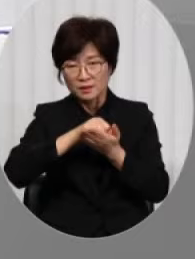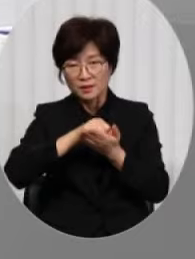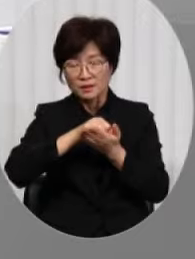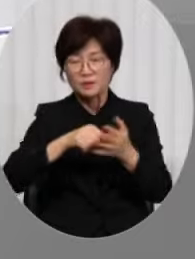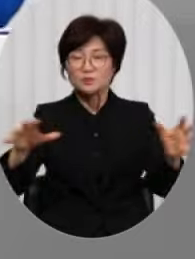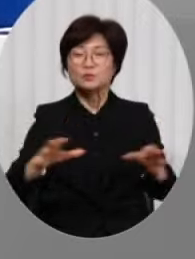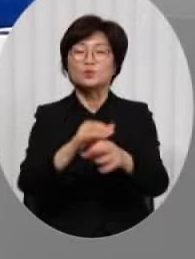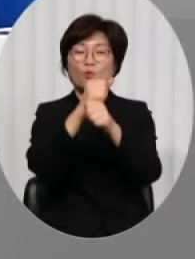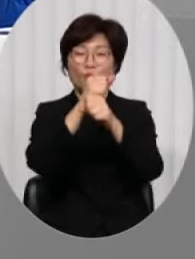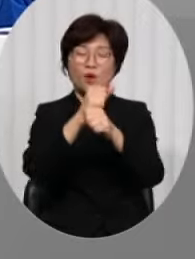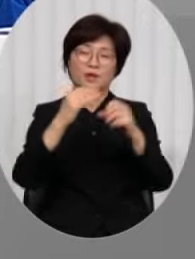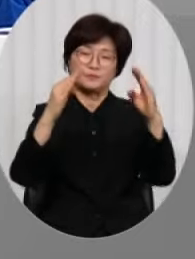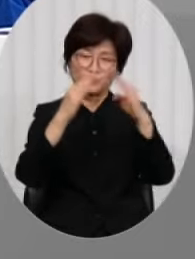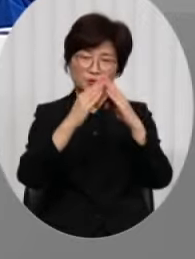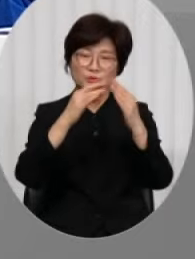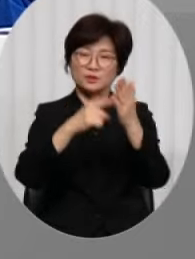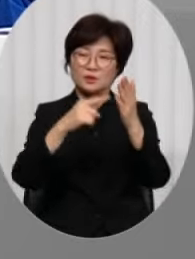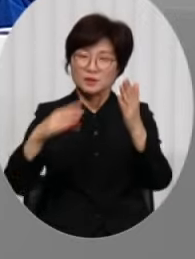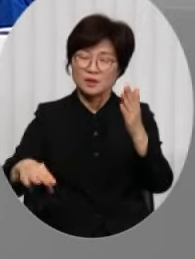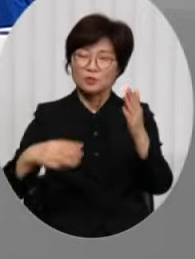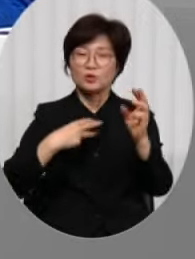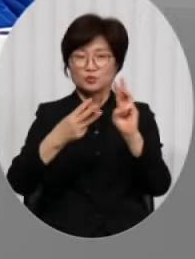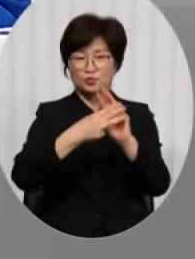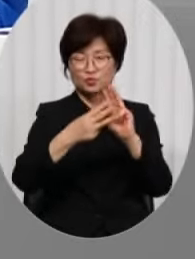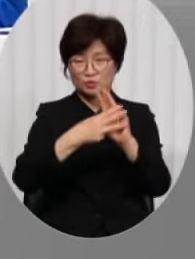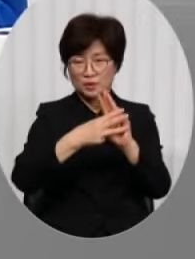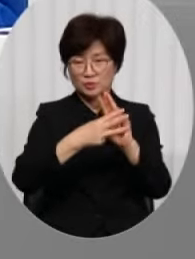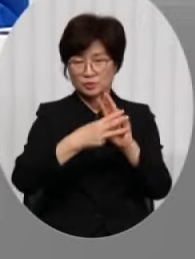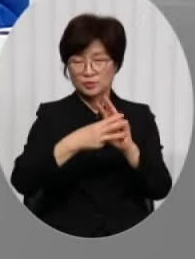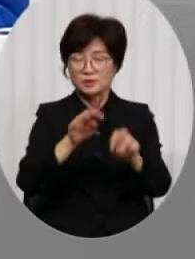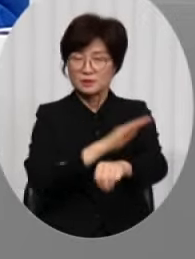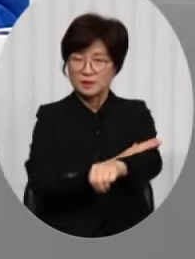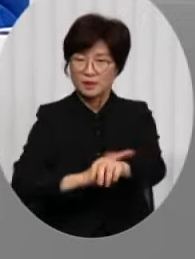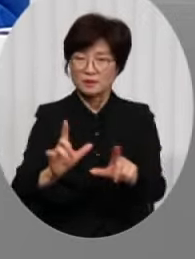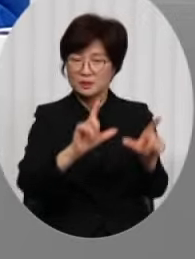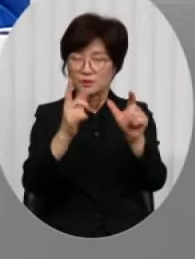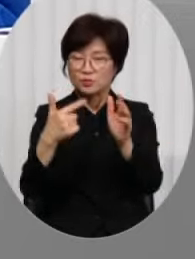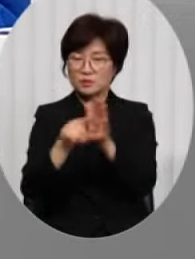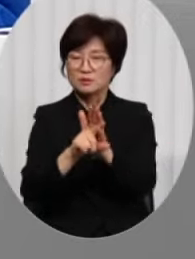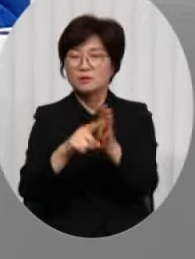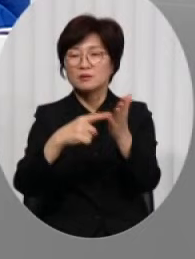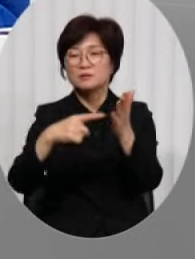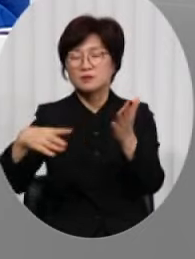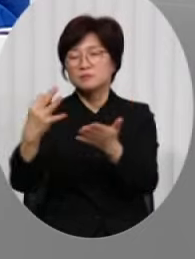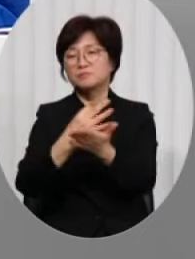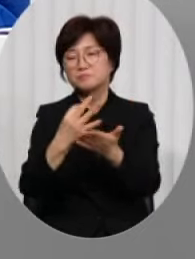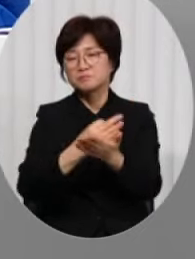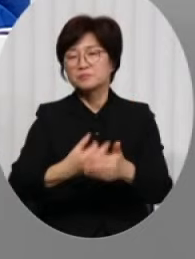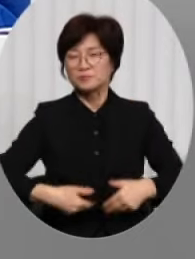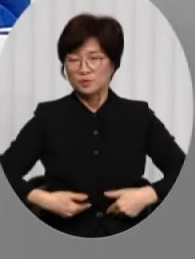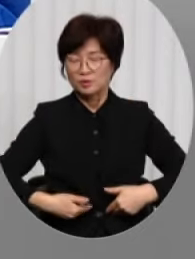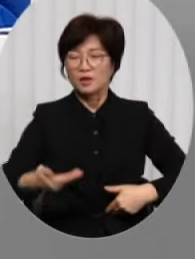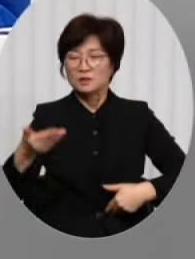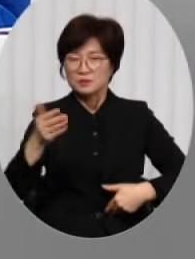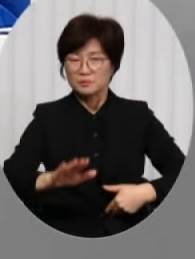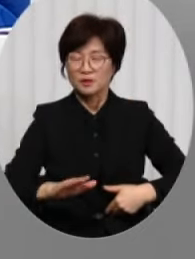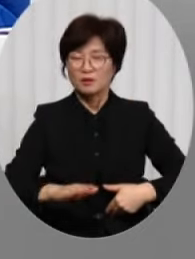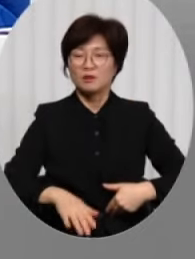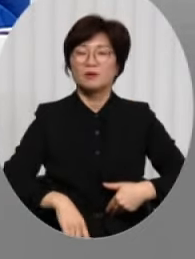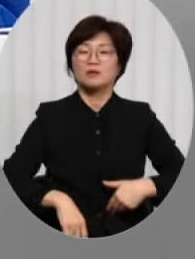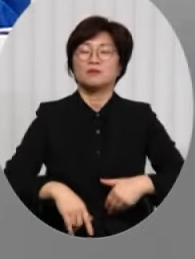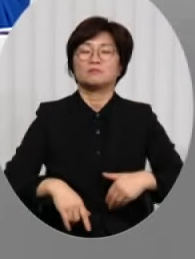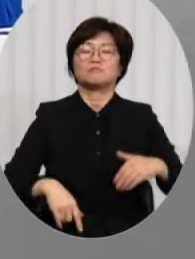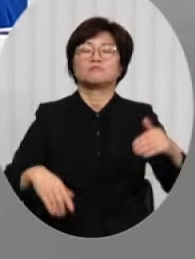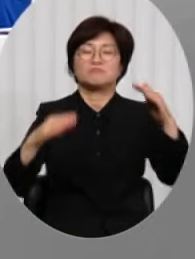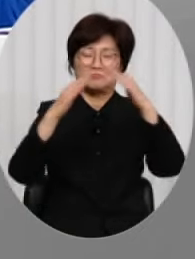어떻습니까? 우리 중랑구가 좀더잘 살려면은 사실은 세금이 좀더 들어와야 되는데 공시가격 현실화하고 현실화 뭐 이렇게